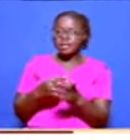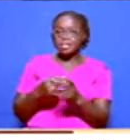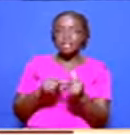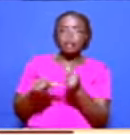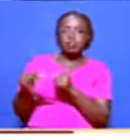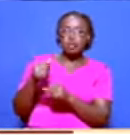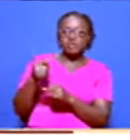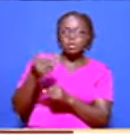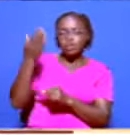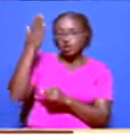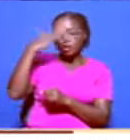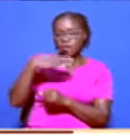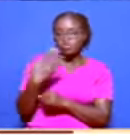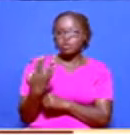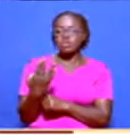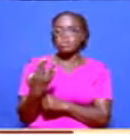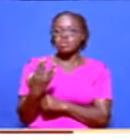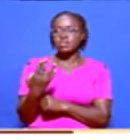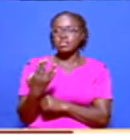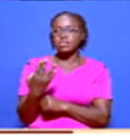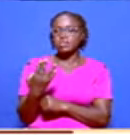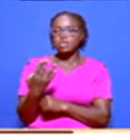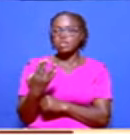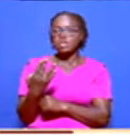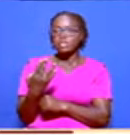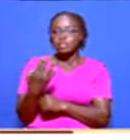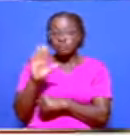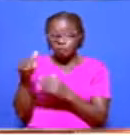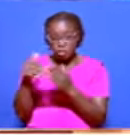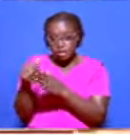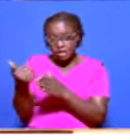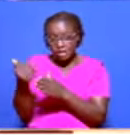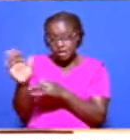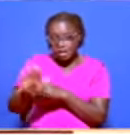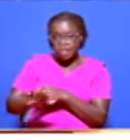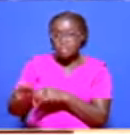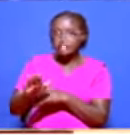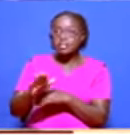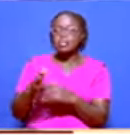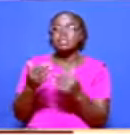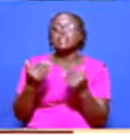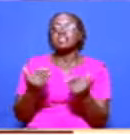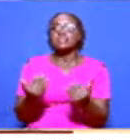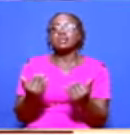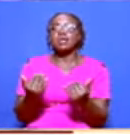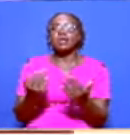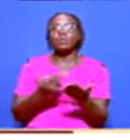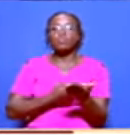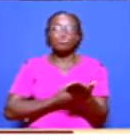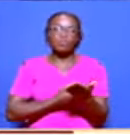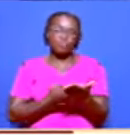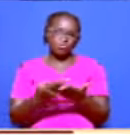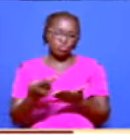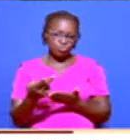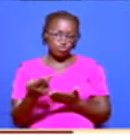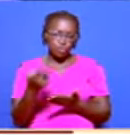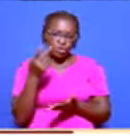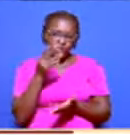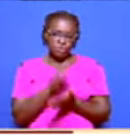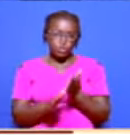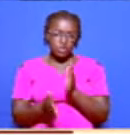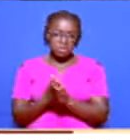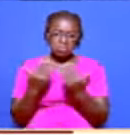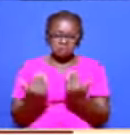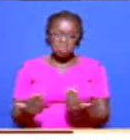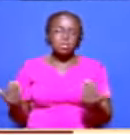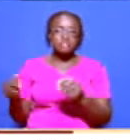4 days to, you know, to wait the other areas. Now it has taken over 2 weeks without products moving.